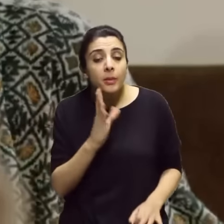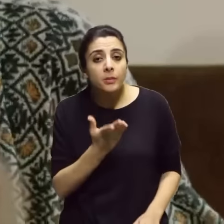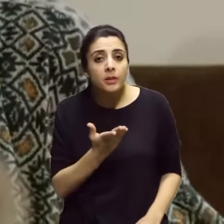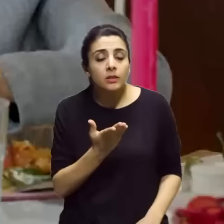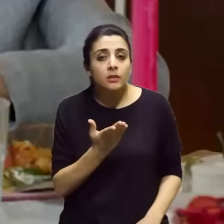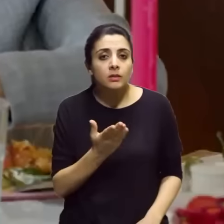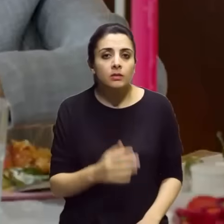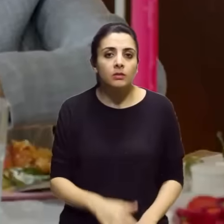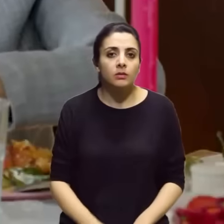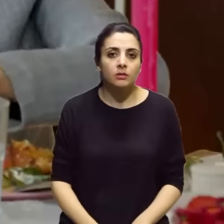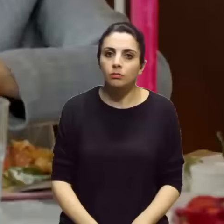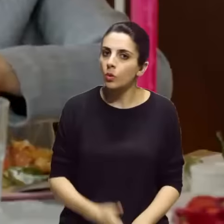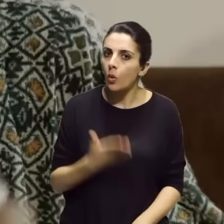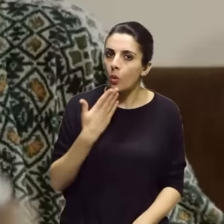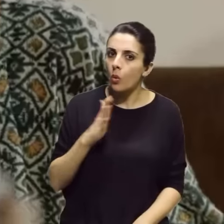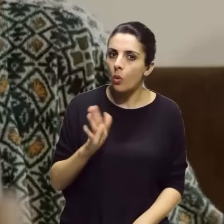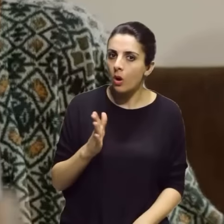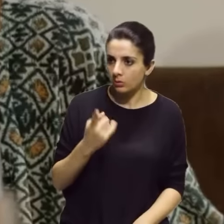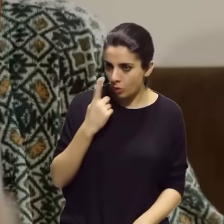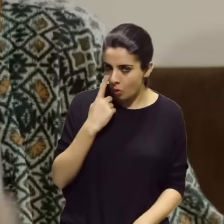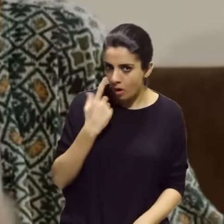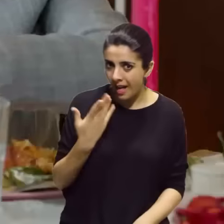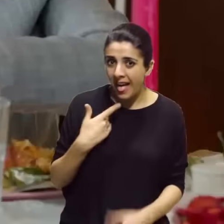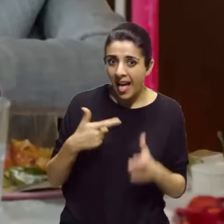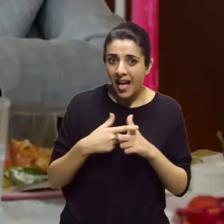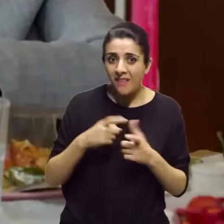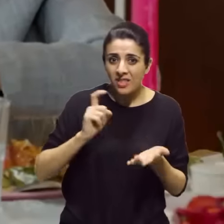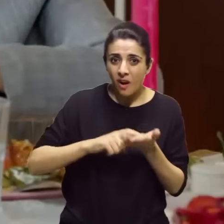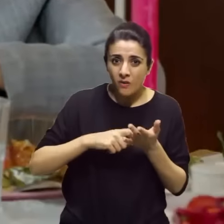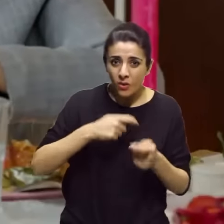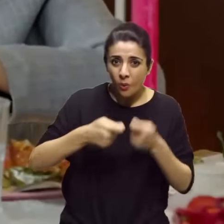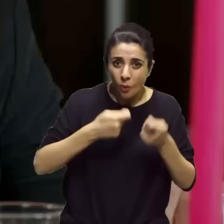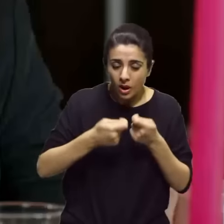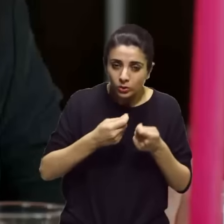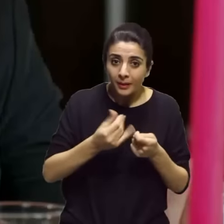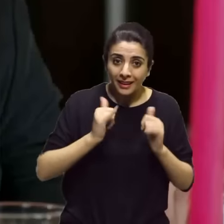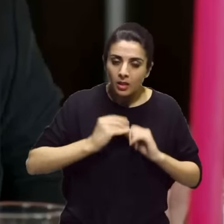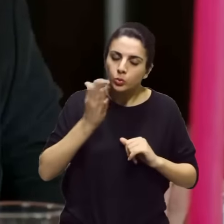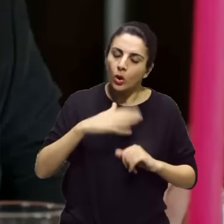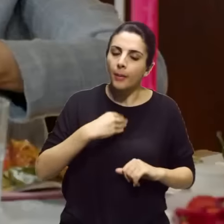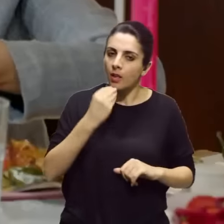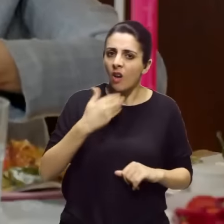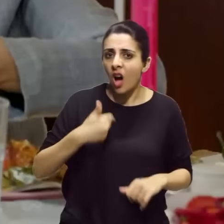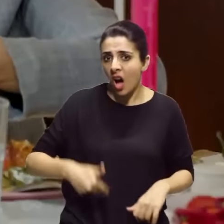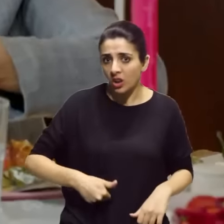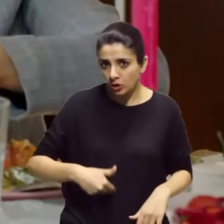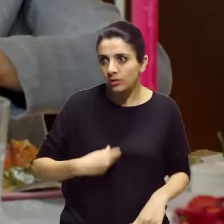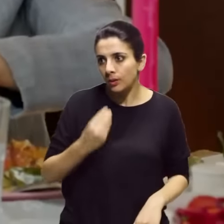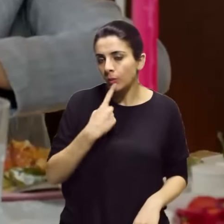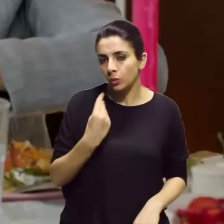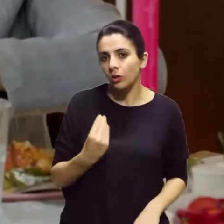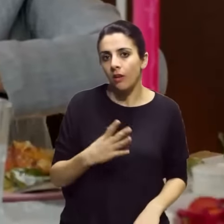yoksa? Yok canım. Gördüğün gibi Elif'in tavuklarını çintiyorum rahat yesin diye. Sonra ben de yiyeceğim. Açım açken güzel